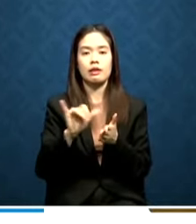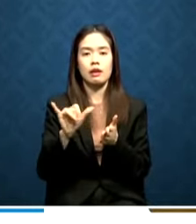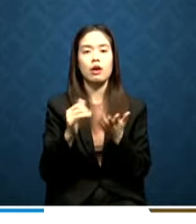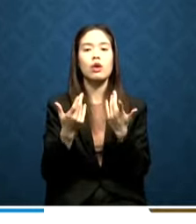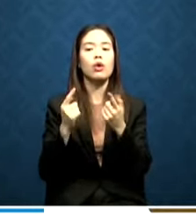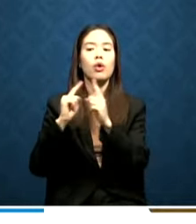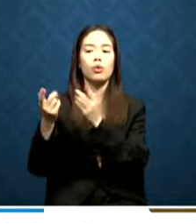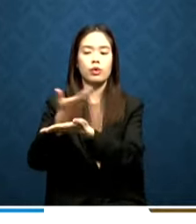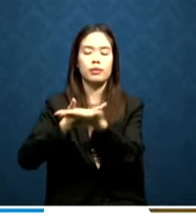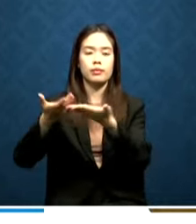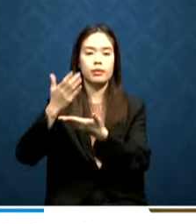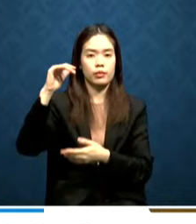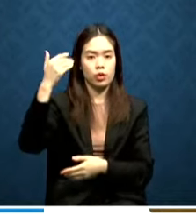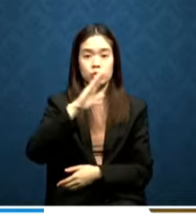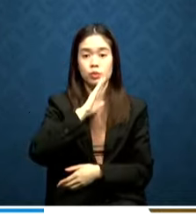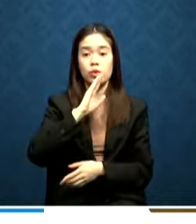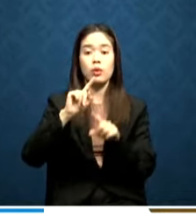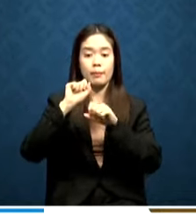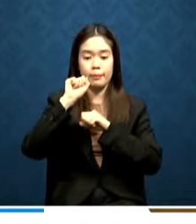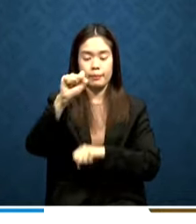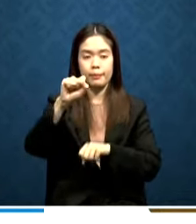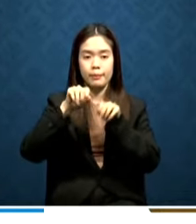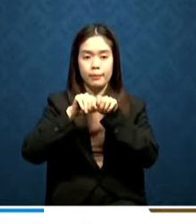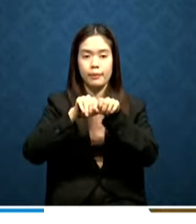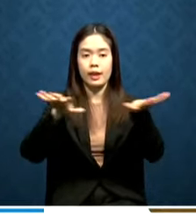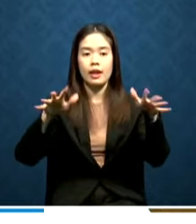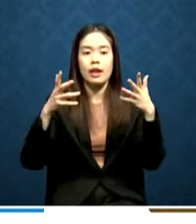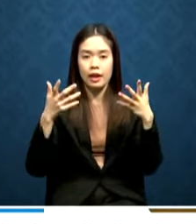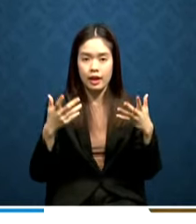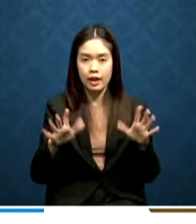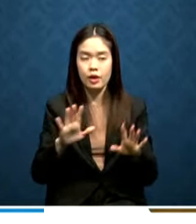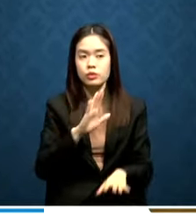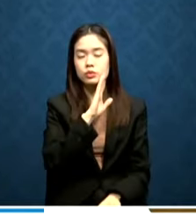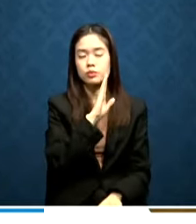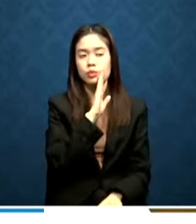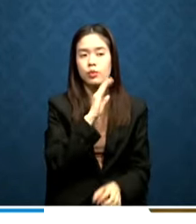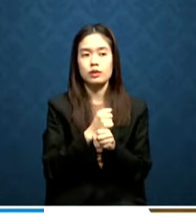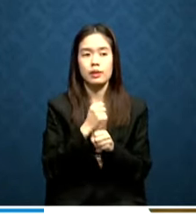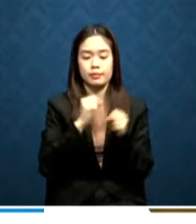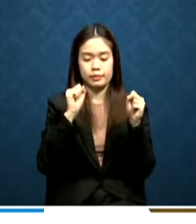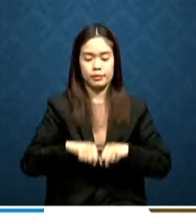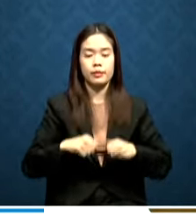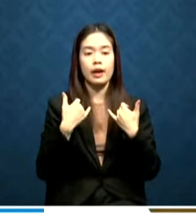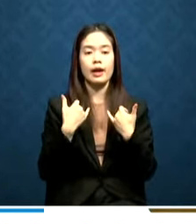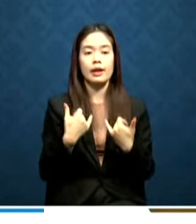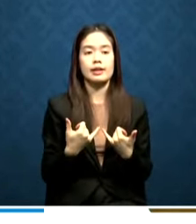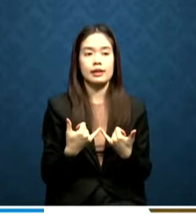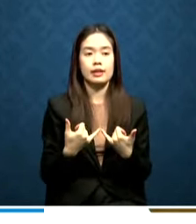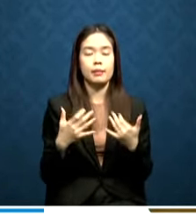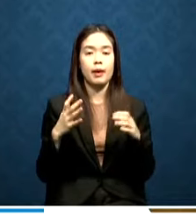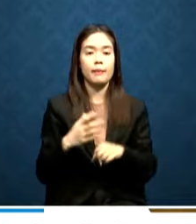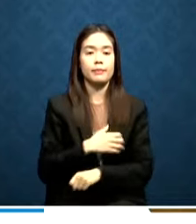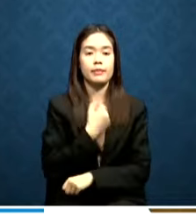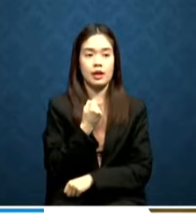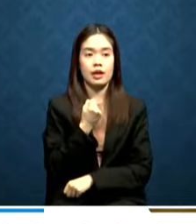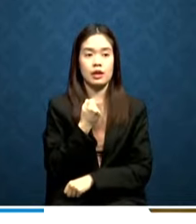ปพอออกมาแล้วเนี่ยก็ต้องยืนตามผมเรียนว่าต้องขอร้องว่าเรื่องการทำประชามติครั้งนี้เป็นอำนาจ